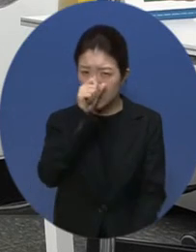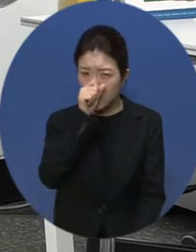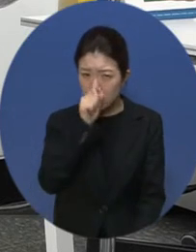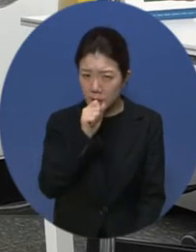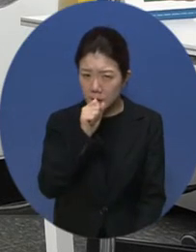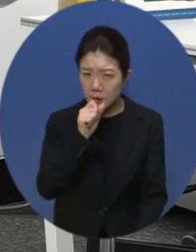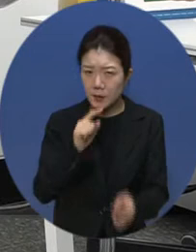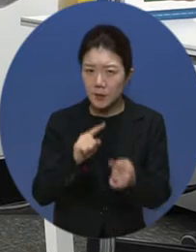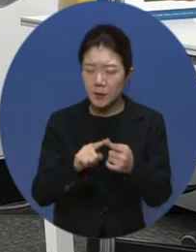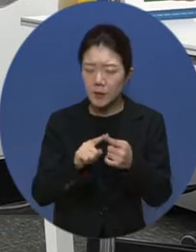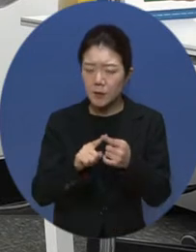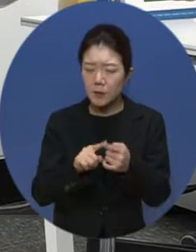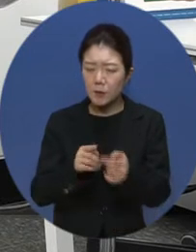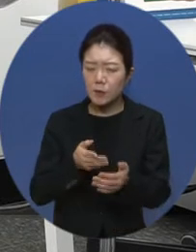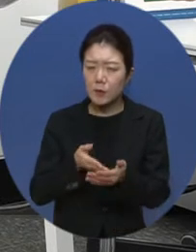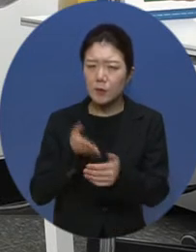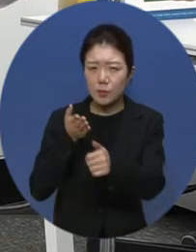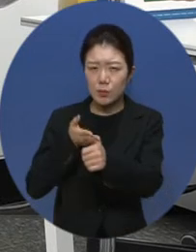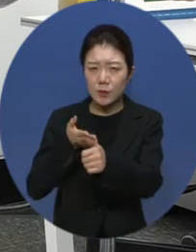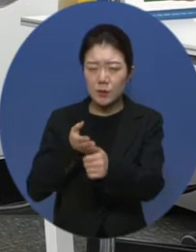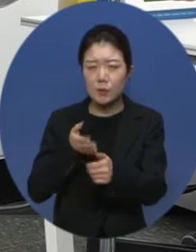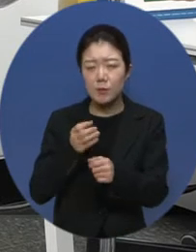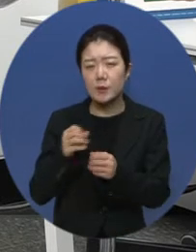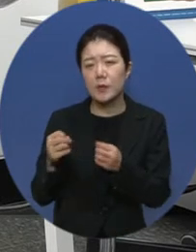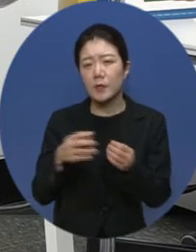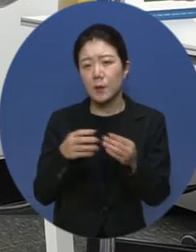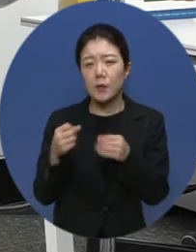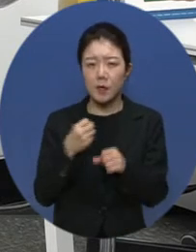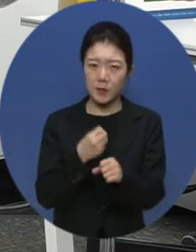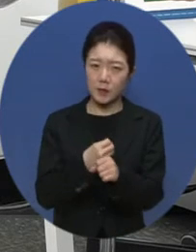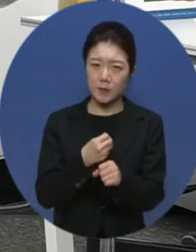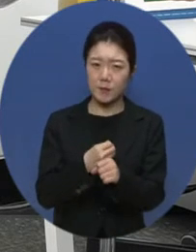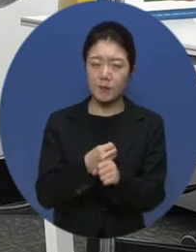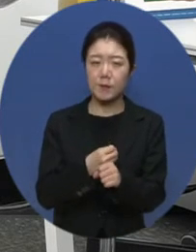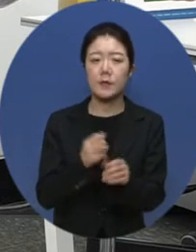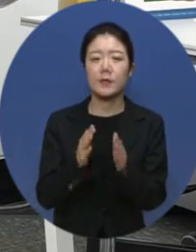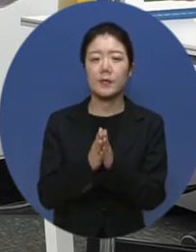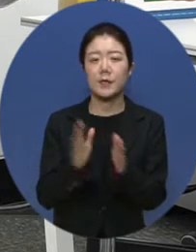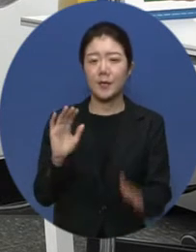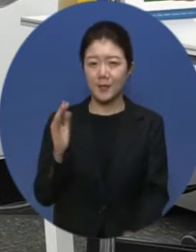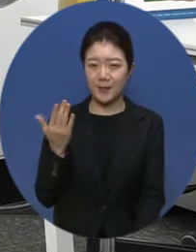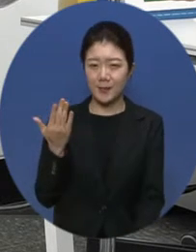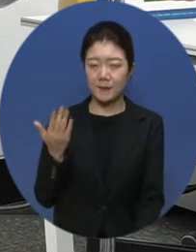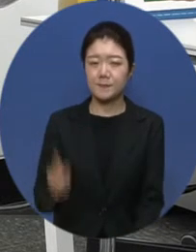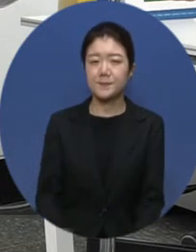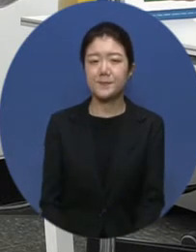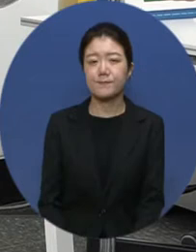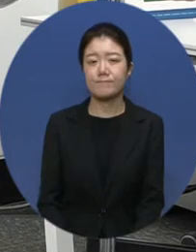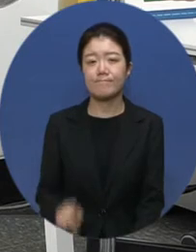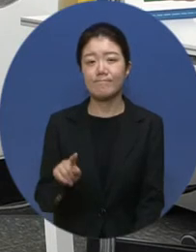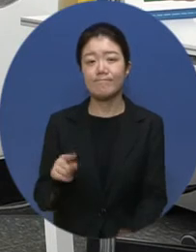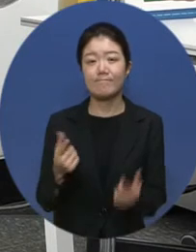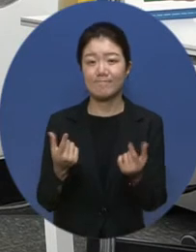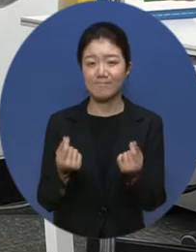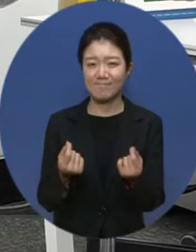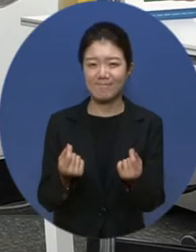하는 것들도 많이 자문을 얻었거든요. 그렇게 하면서 이제 시작하게 되었는데 이렇게